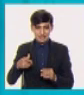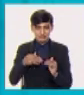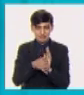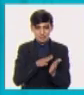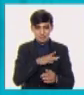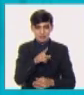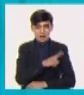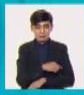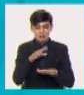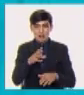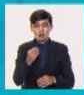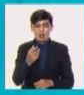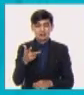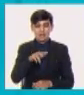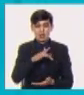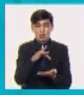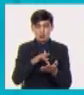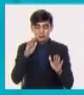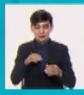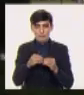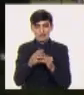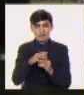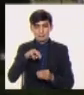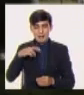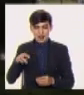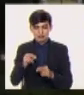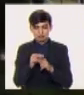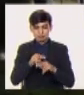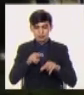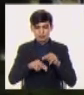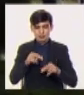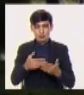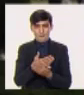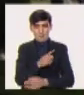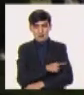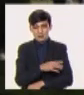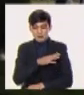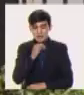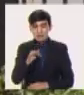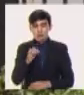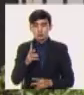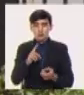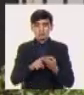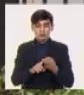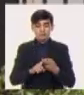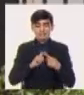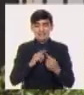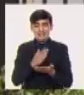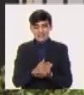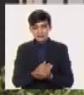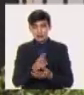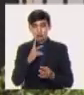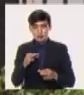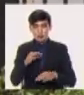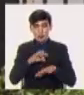жаңадан аурухана салу үшін 15 миллиард теңгедей кетіпті. Ал бұл шығындар вирус жұқтырса да симптомдары байқалмайтын адамдарға қатысты емес